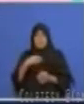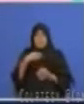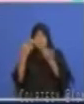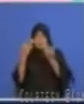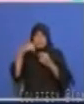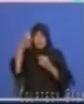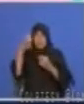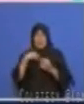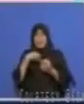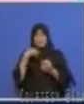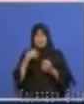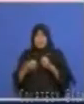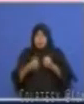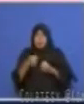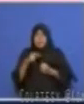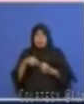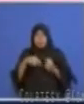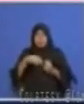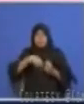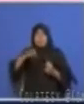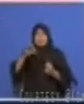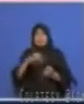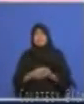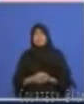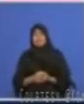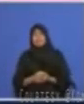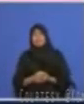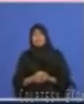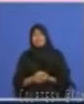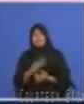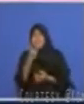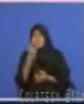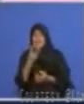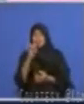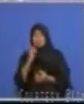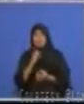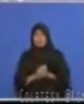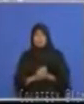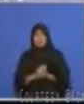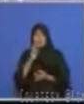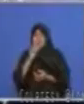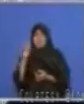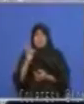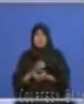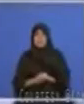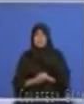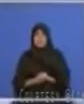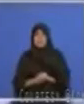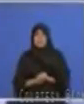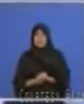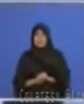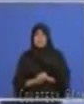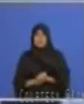paisan kami akan lakukan hal yang demikian ya 30 detik tanggapan final anda jadi Kanda tadi sudah